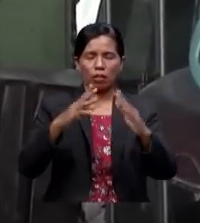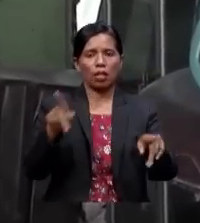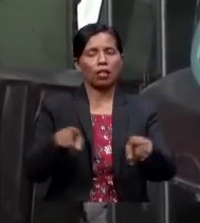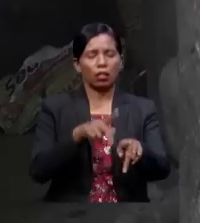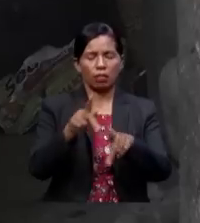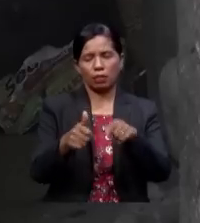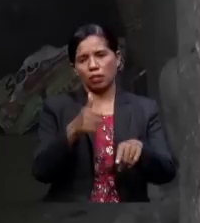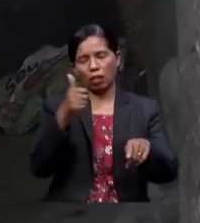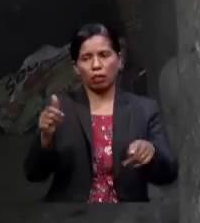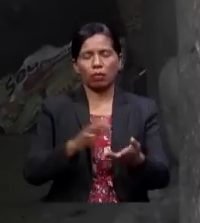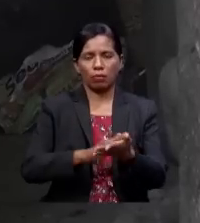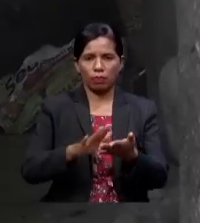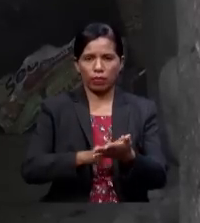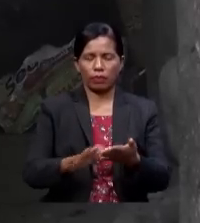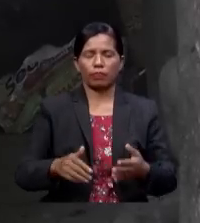ne be mos.